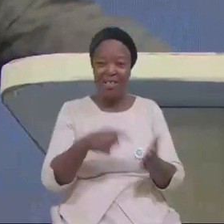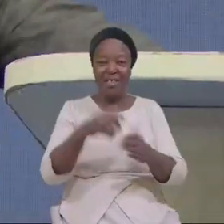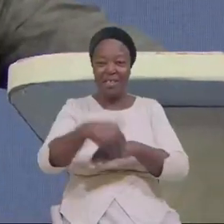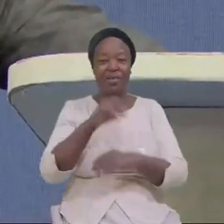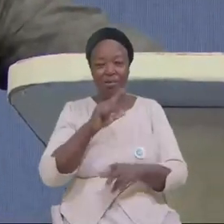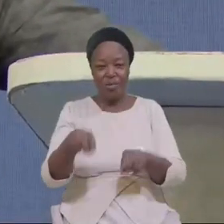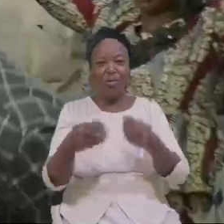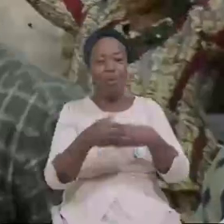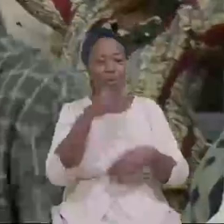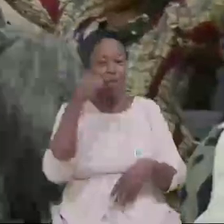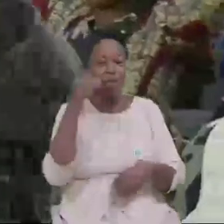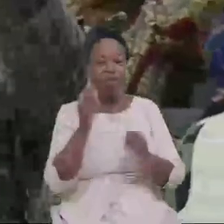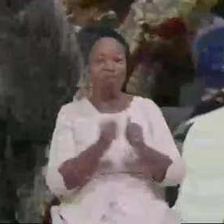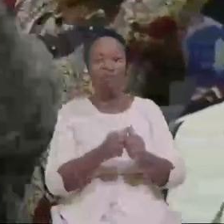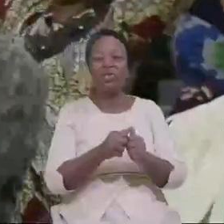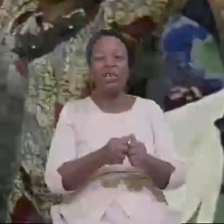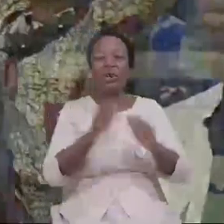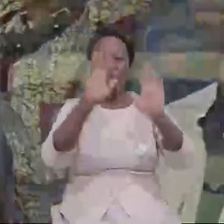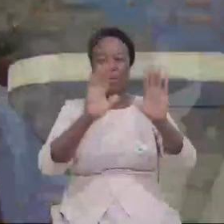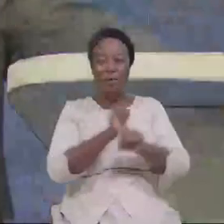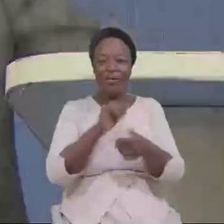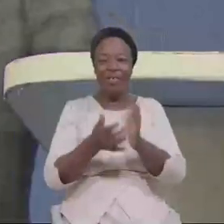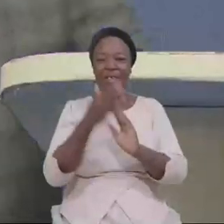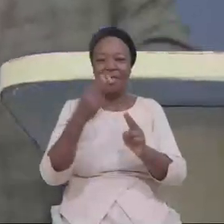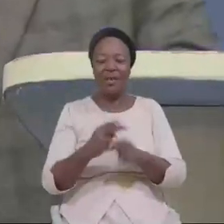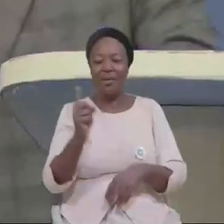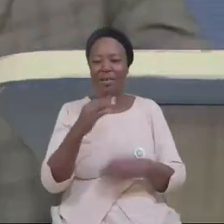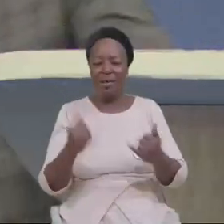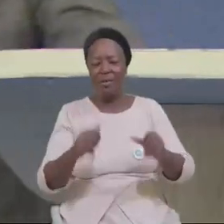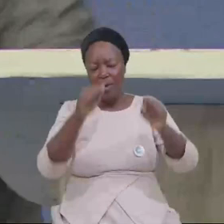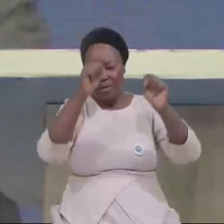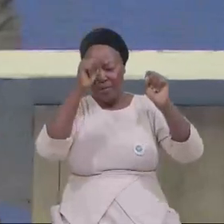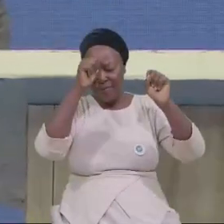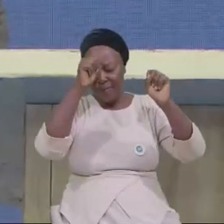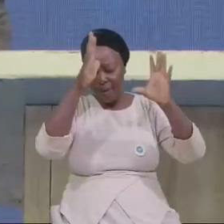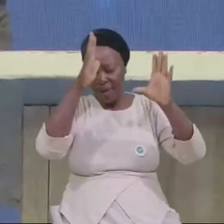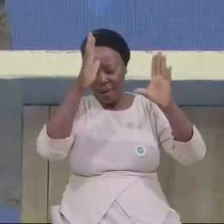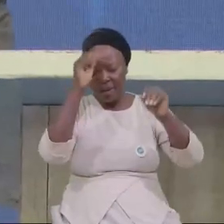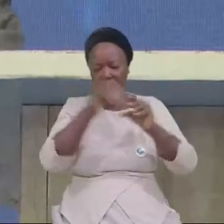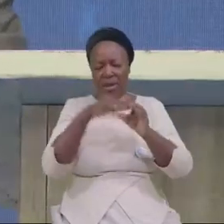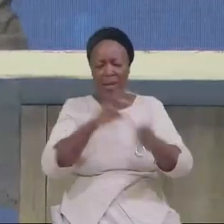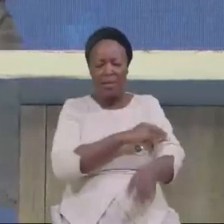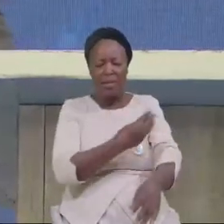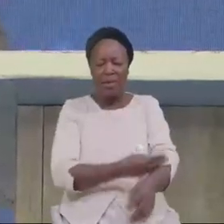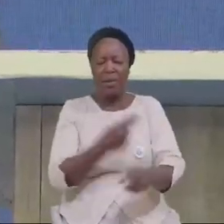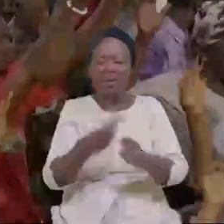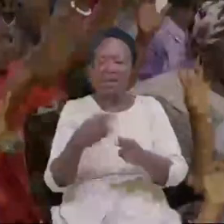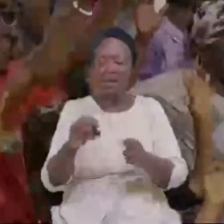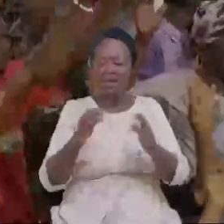tu vas partir avec des miracles. Où es-tu là-bas? Père, au nom puissant de